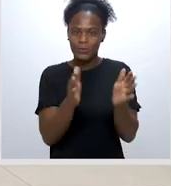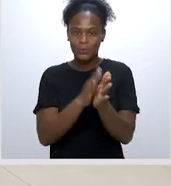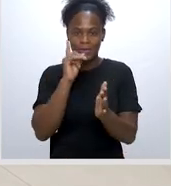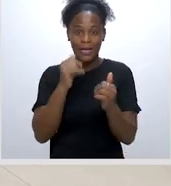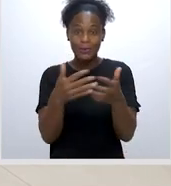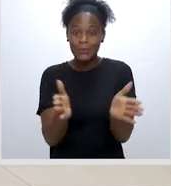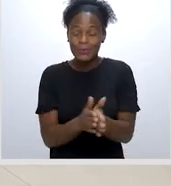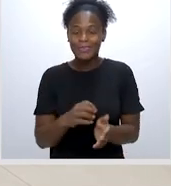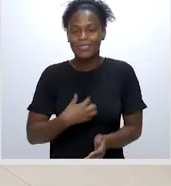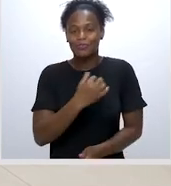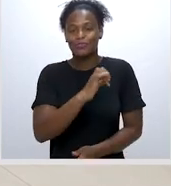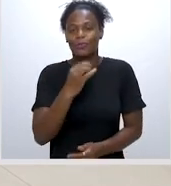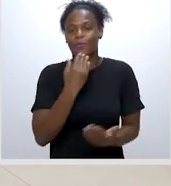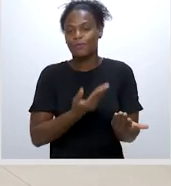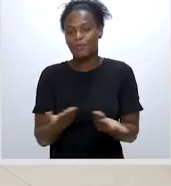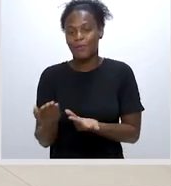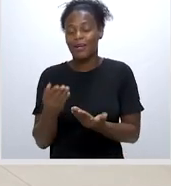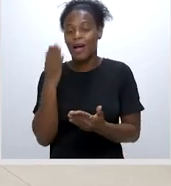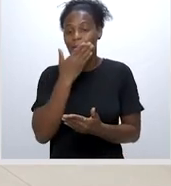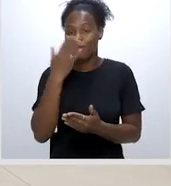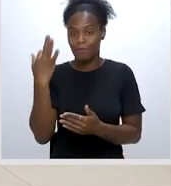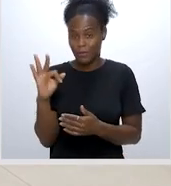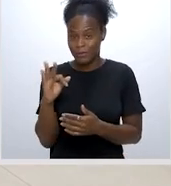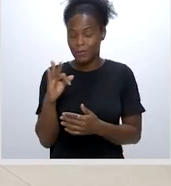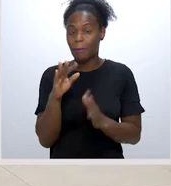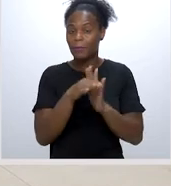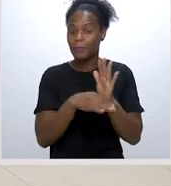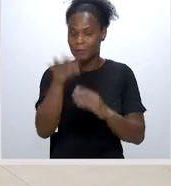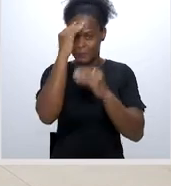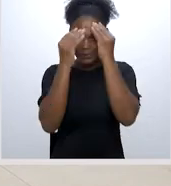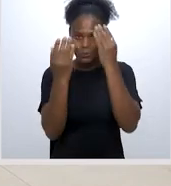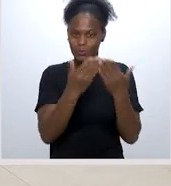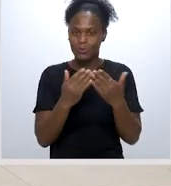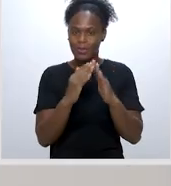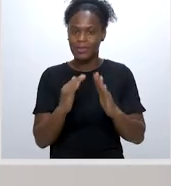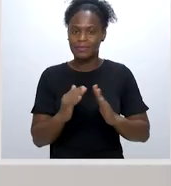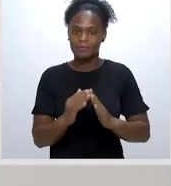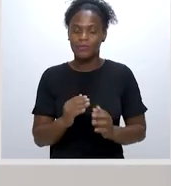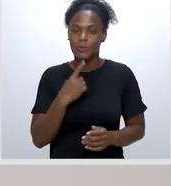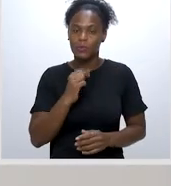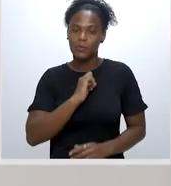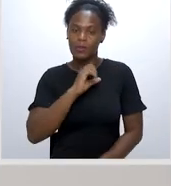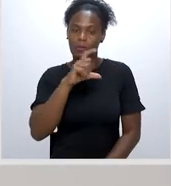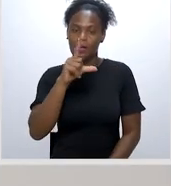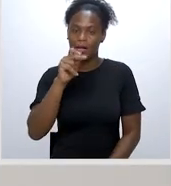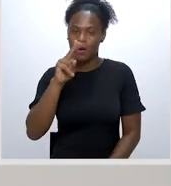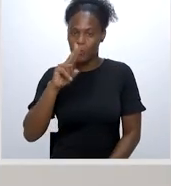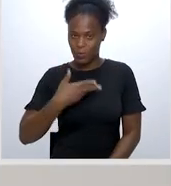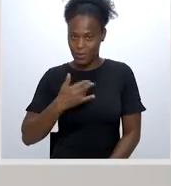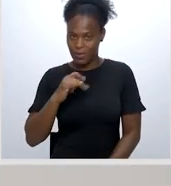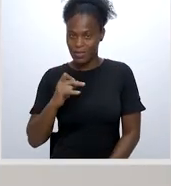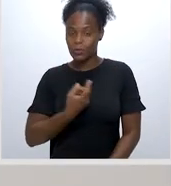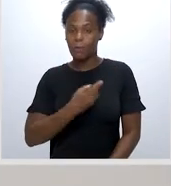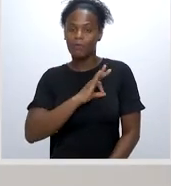toutes et à tous. Je vous souhaite la bienvenue au cours de français du programme Apprendre, Estudar en casa. Je m'appelle Claudia Borges, je suis